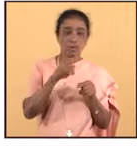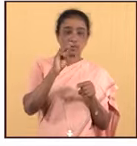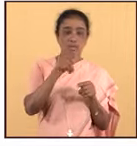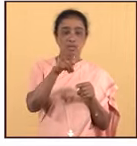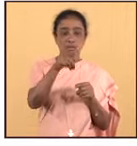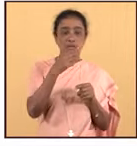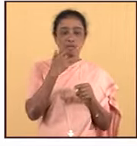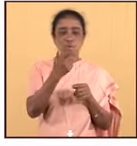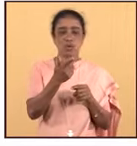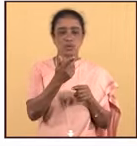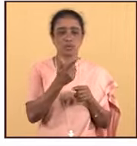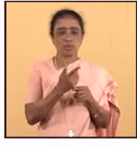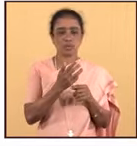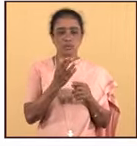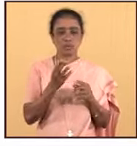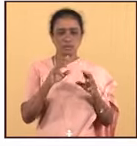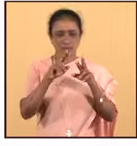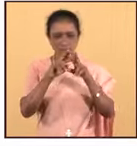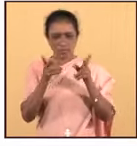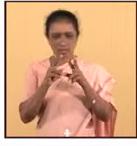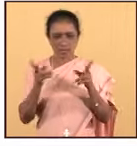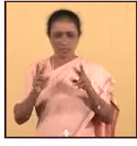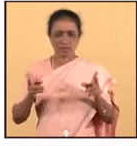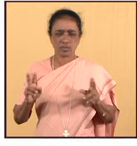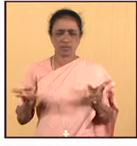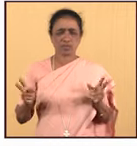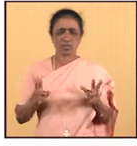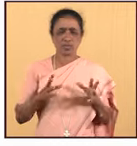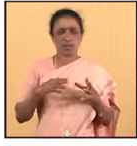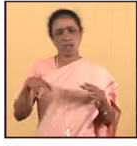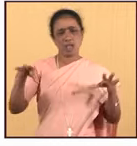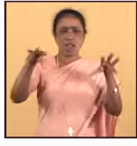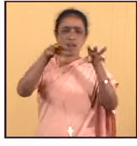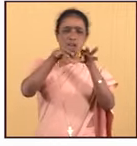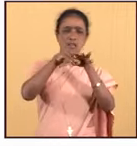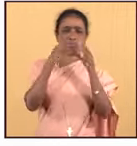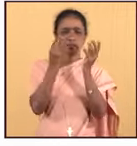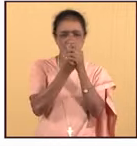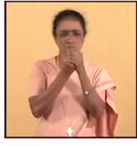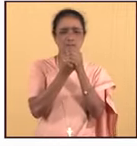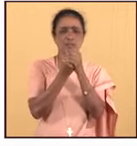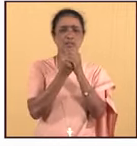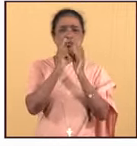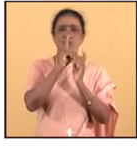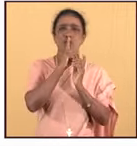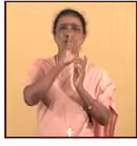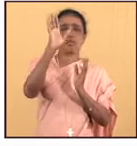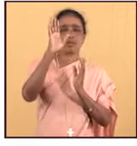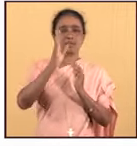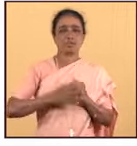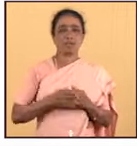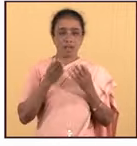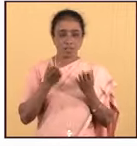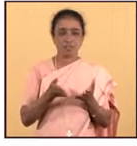காணப்படக்கூடியது, அப்போ இந்த அந்த கோபுரம் காணப்படுகிறது, அப்புறம் அந்த விதானம் காணப்படுகிறது, அதுக்கப்புறம் புத்த மதத்துடைய ஸ்தூபி,